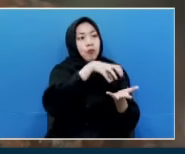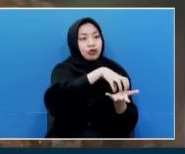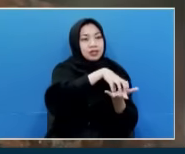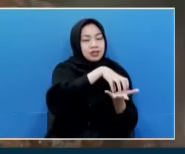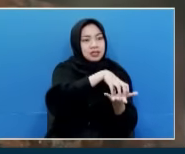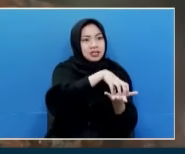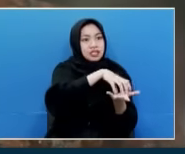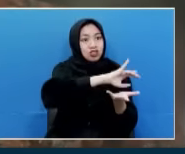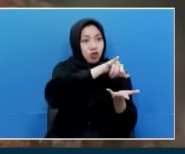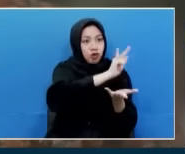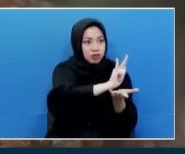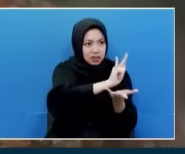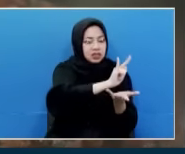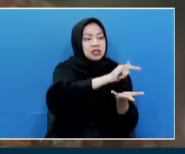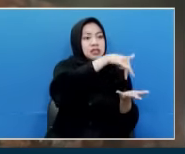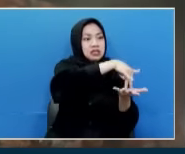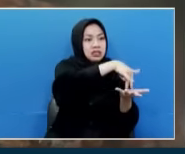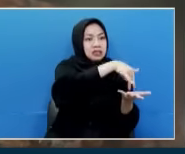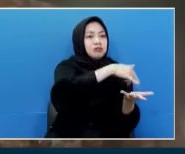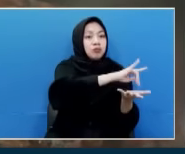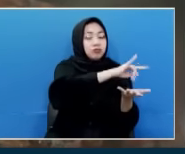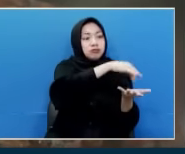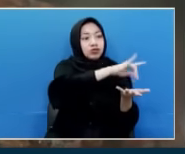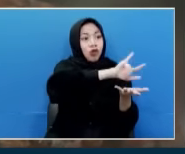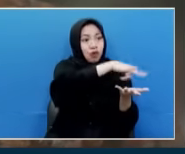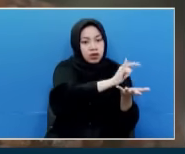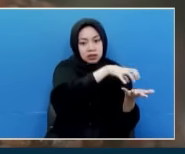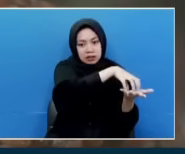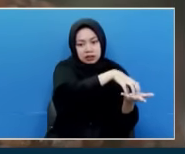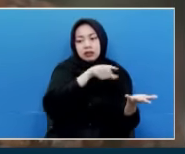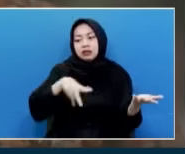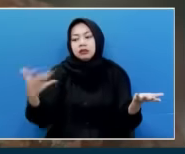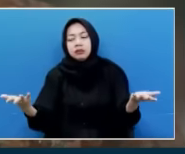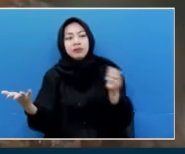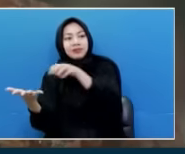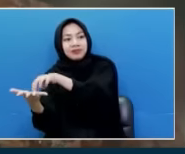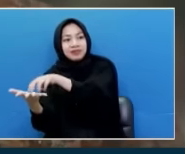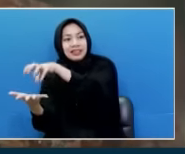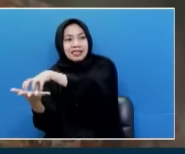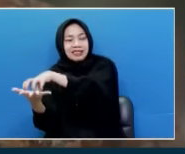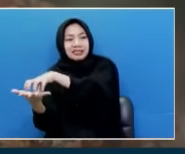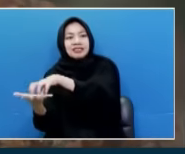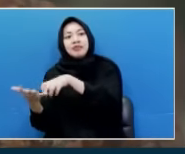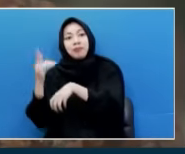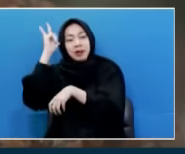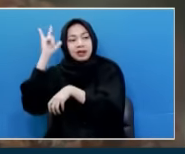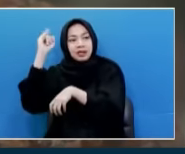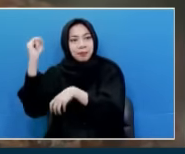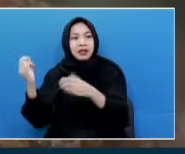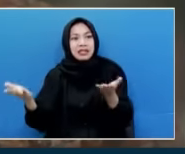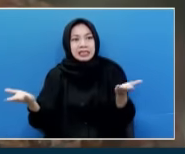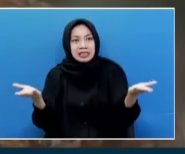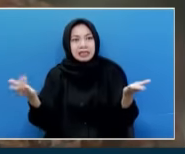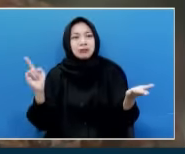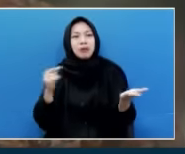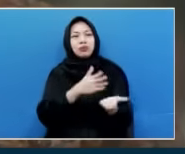eh Jokowi dengan PDIP atau juga ingin menambah ee angka-angka yang ini agak jauh sebenarnya dari